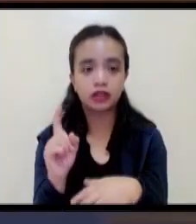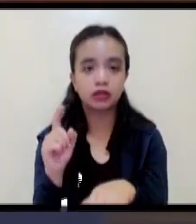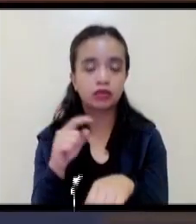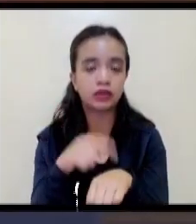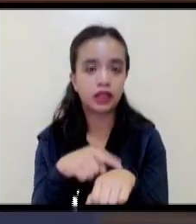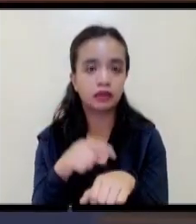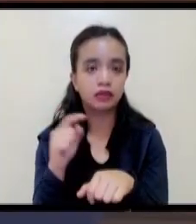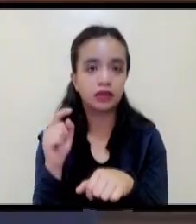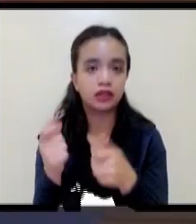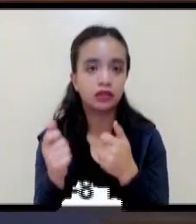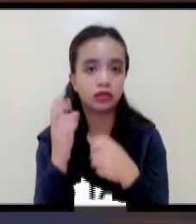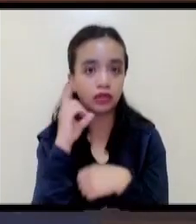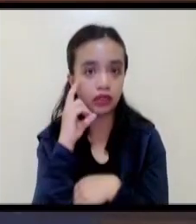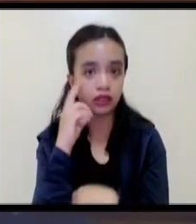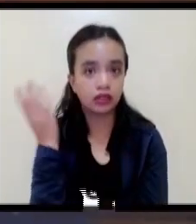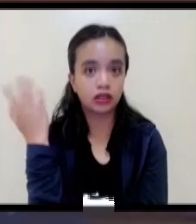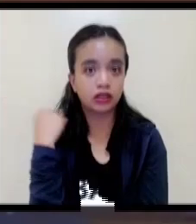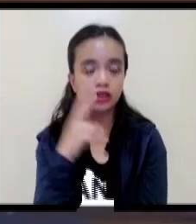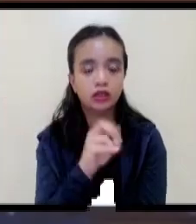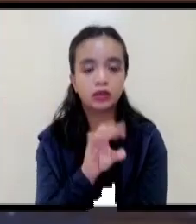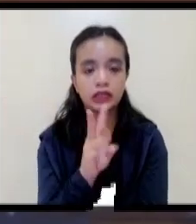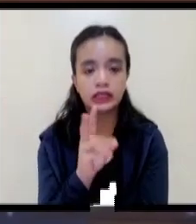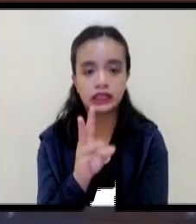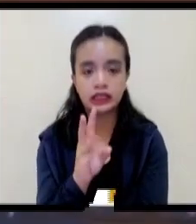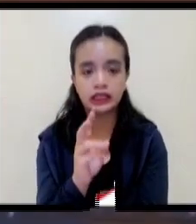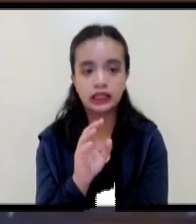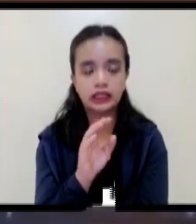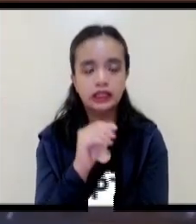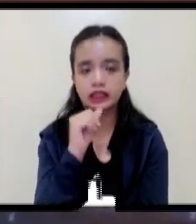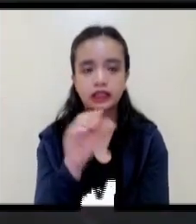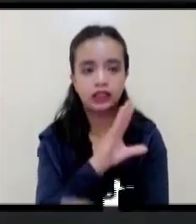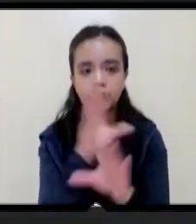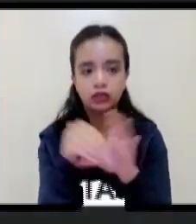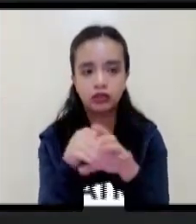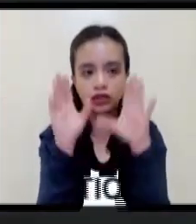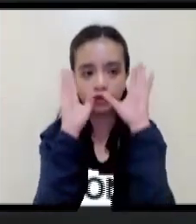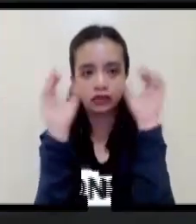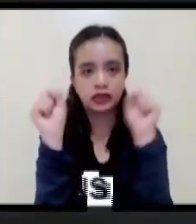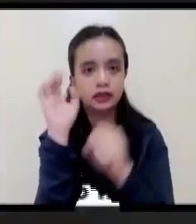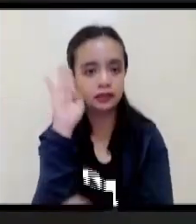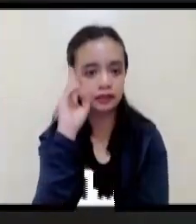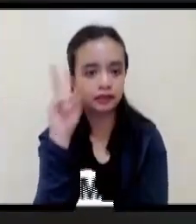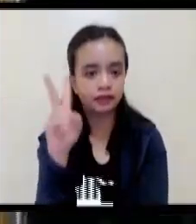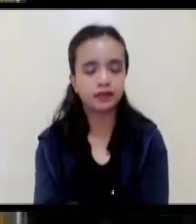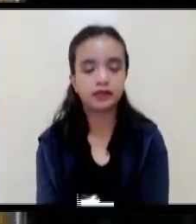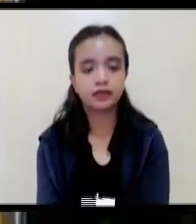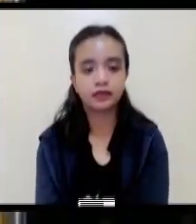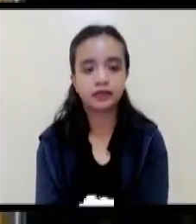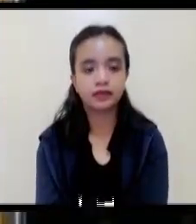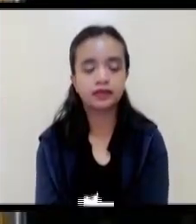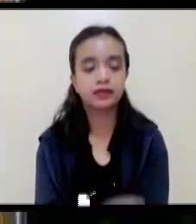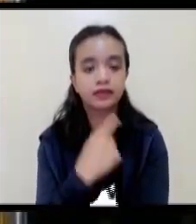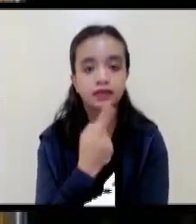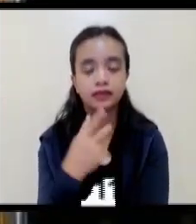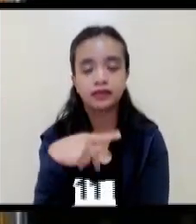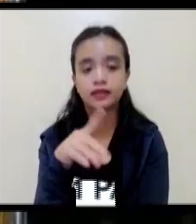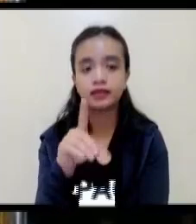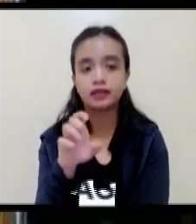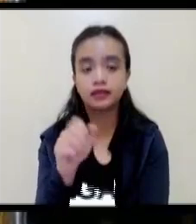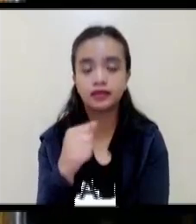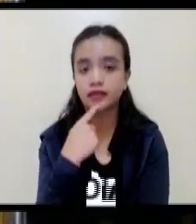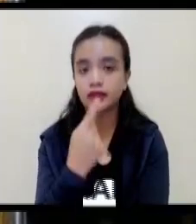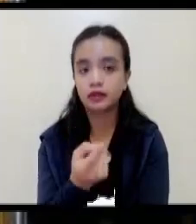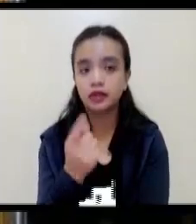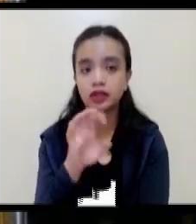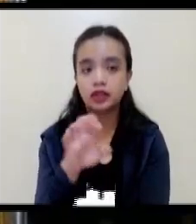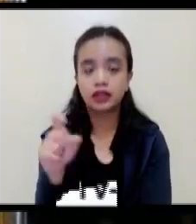Duterte noong 2016, hindi rin kasama si Pangulong Marcos Jr. Sagot ito ng PDEA sa pahayag ni dating Pangulong